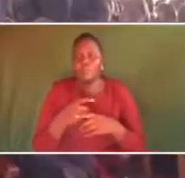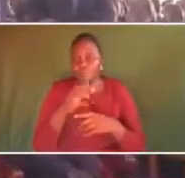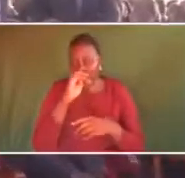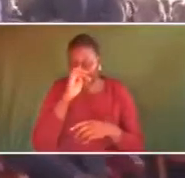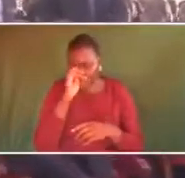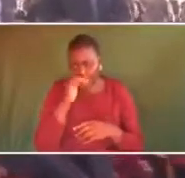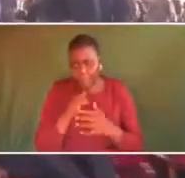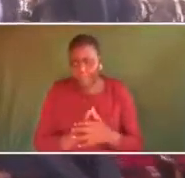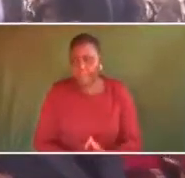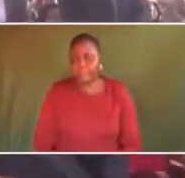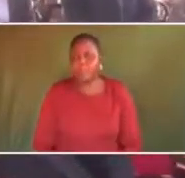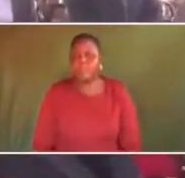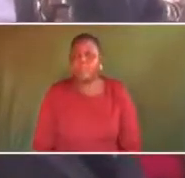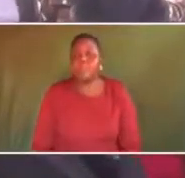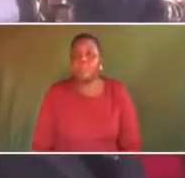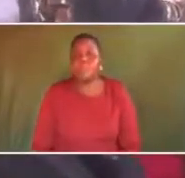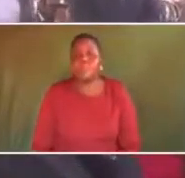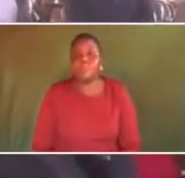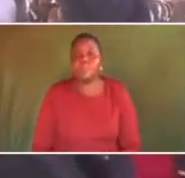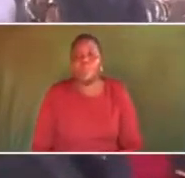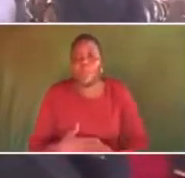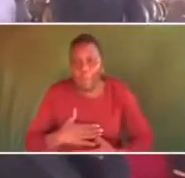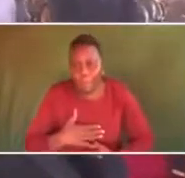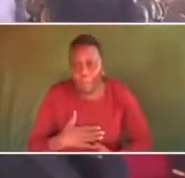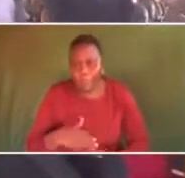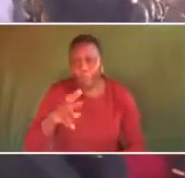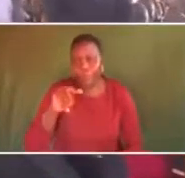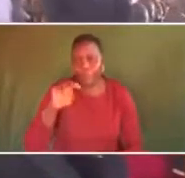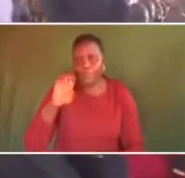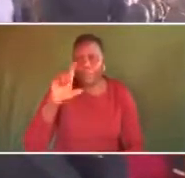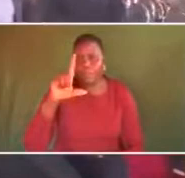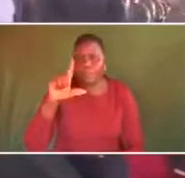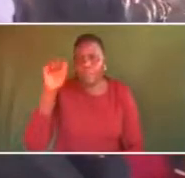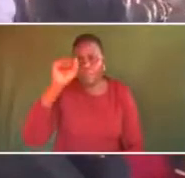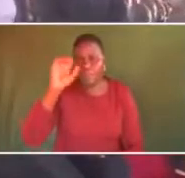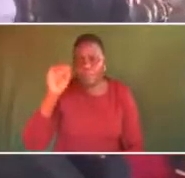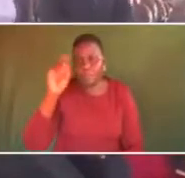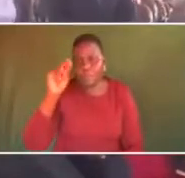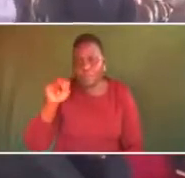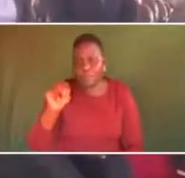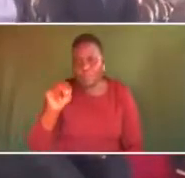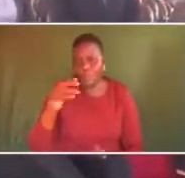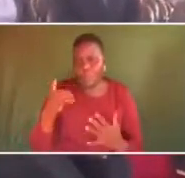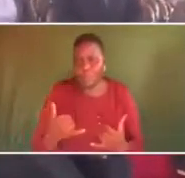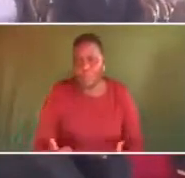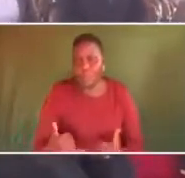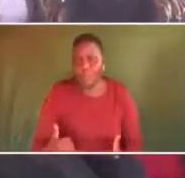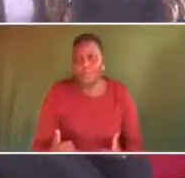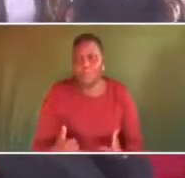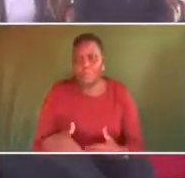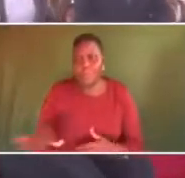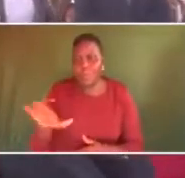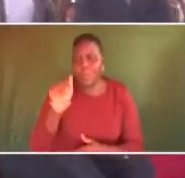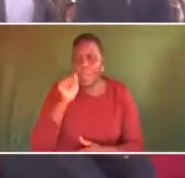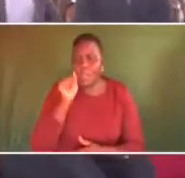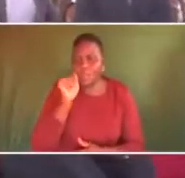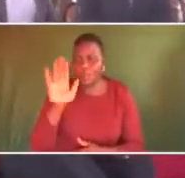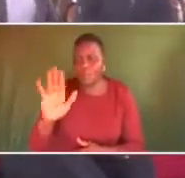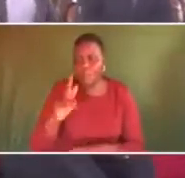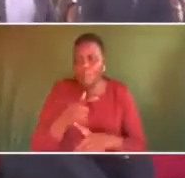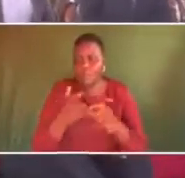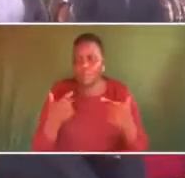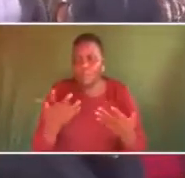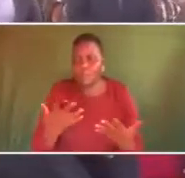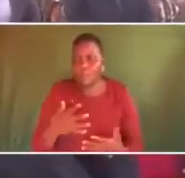Noopeu, keti chini. Mheshimiwa Nelson ambaye sasa nasikia hapa ni anti zako kutoka